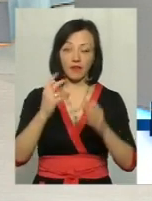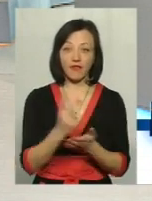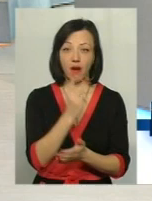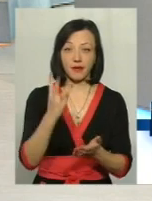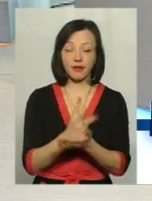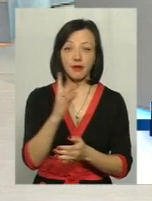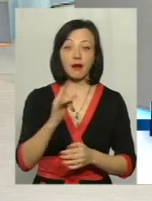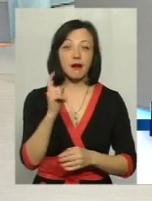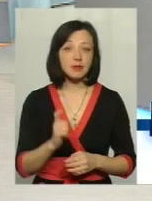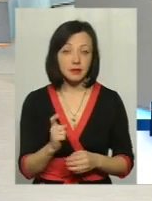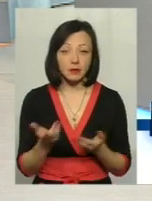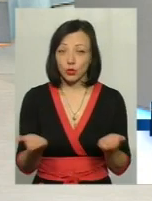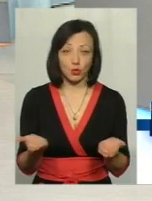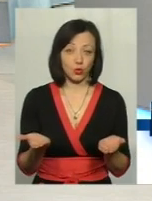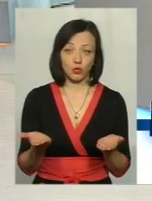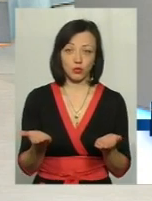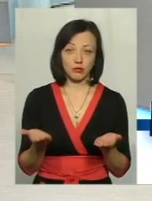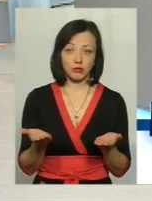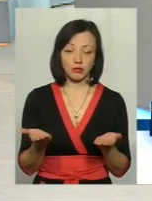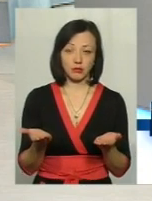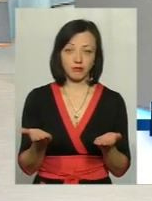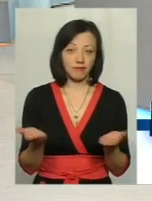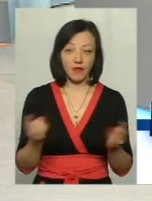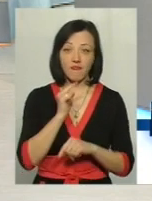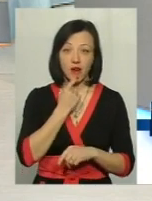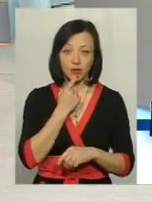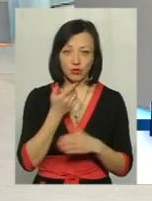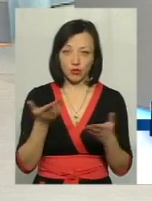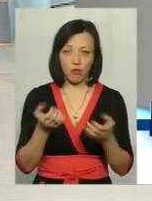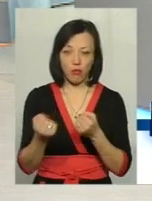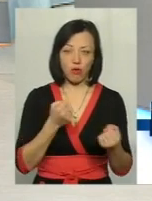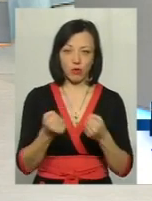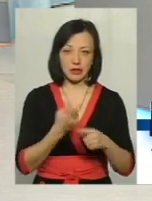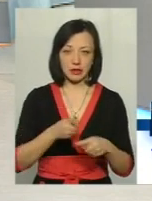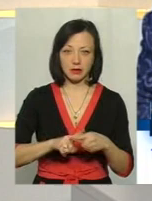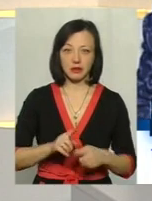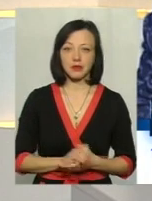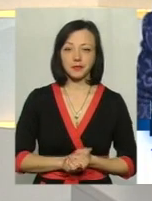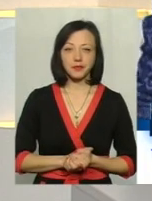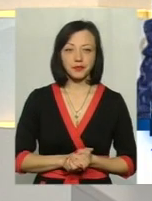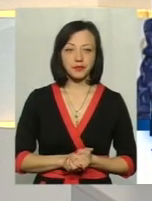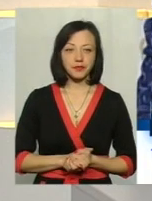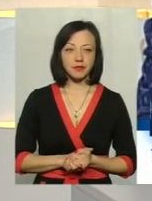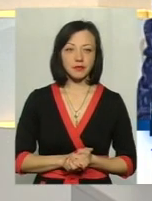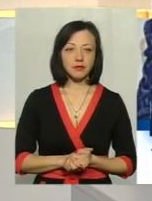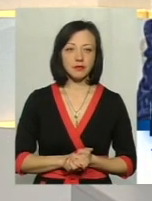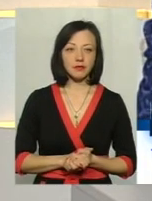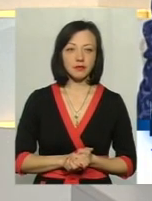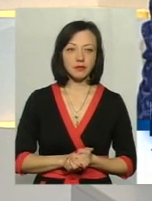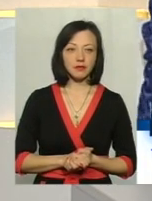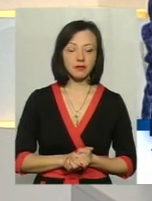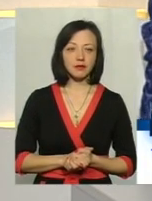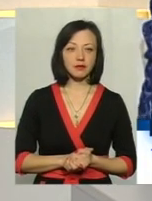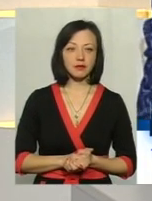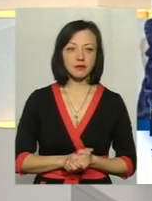2-3 рази, ну, тут важко нам боротись. Скажіть, будь ласка, чи наскільки в